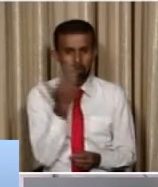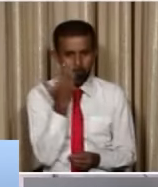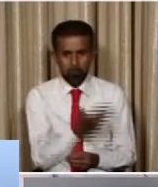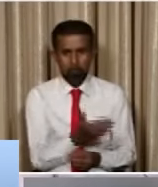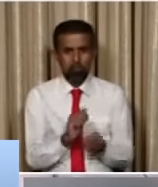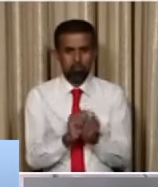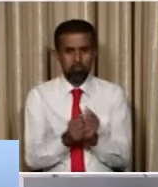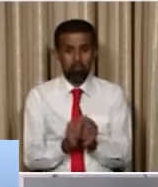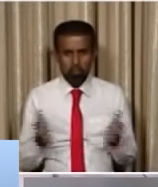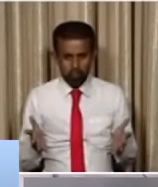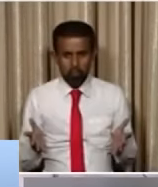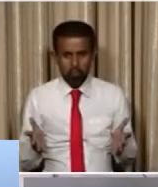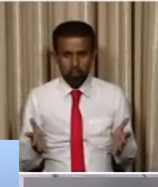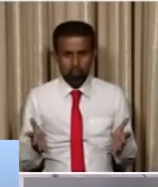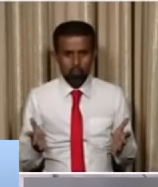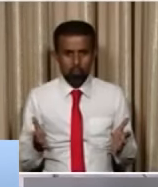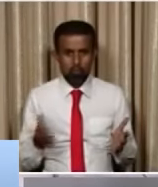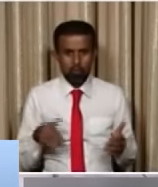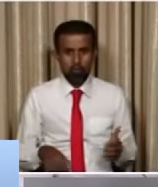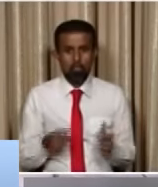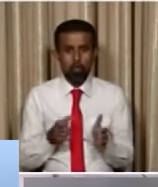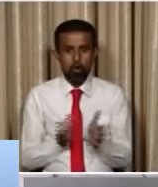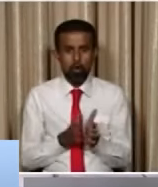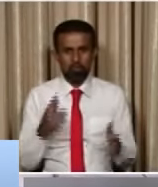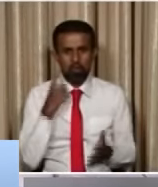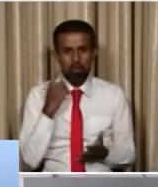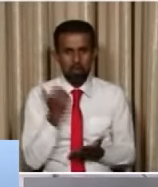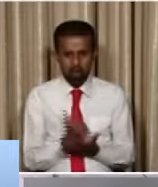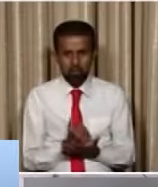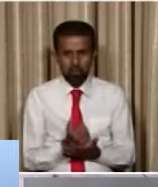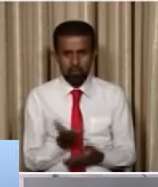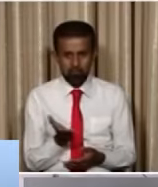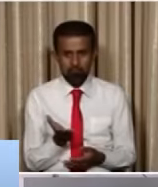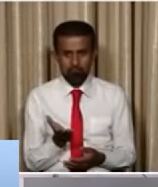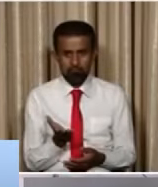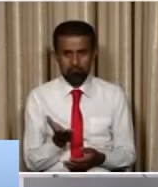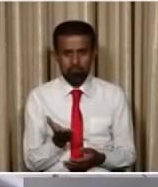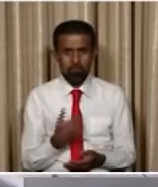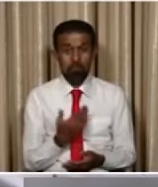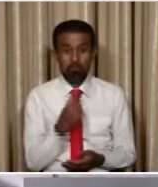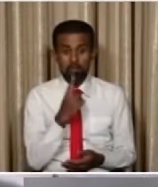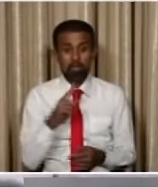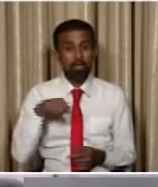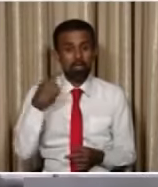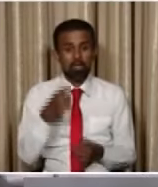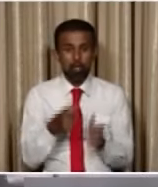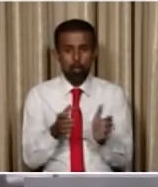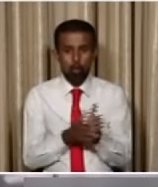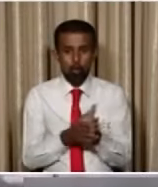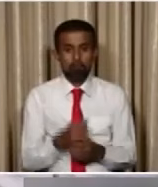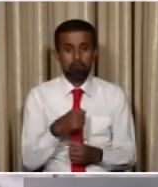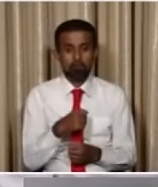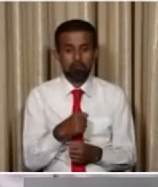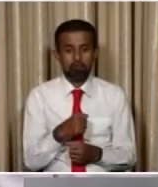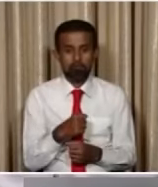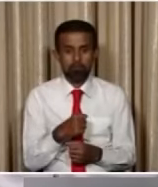සංශෝධන ගණනාවක් කරන්න තියෙනවා. අද ඕවර්සයිට් කමිටි එකේ ඉවර කරන්න අමාරුයි ගරු සභානායකතුමා. ඉතින් මම ඉල්ලනවා හෙටත් ඕවර්සයිට් කමිටි එකේ මේක සැලකිල්ලට භාජනය